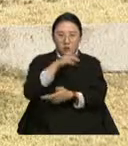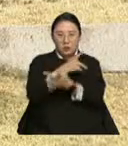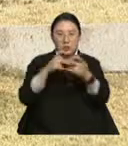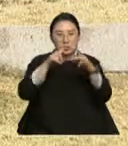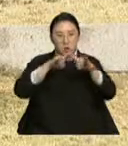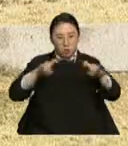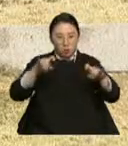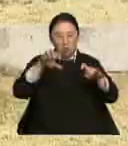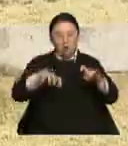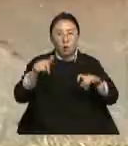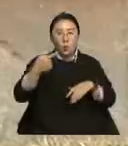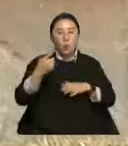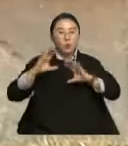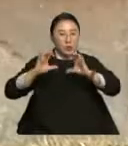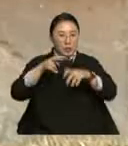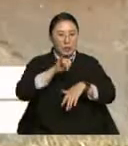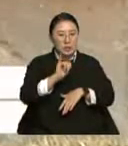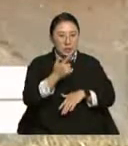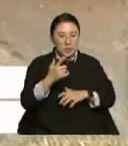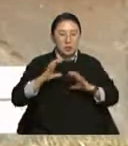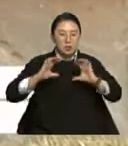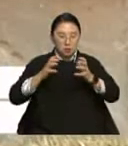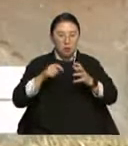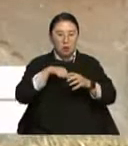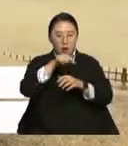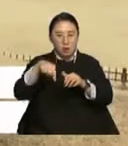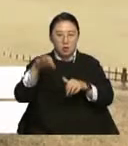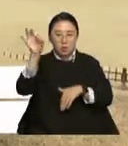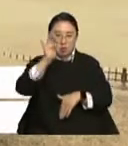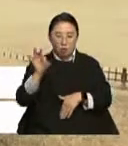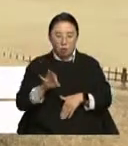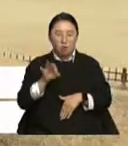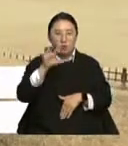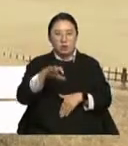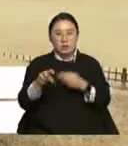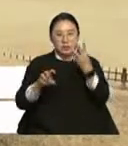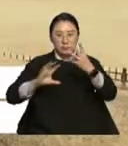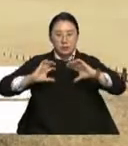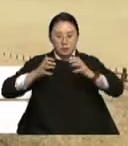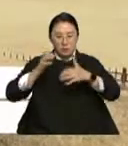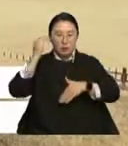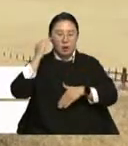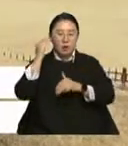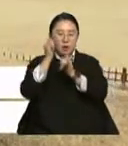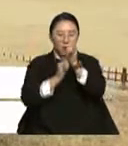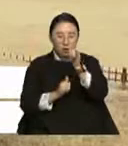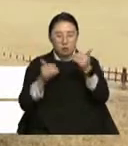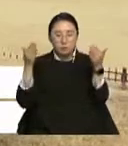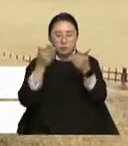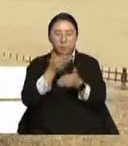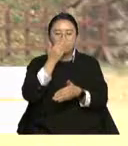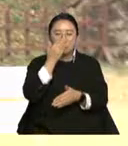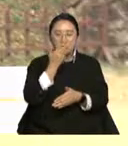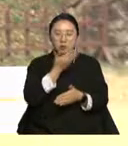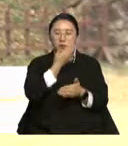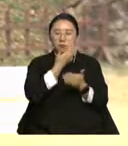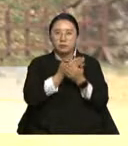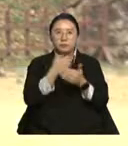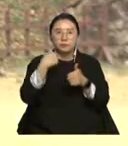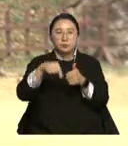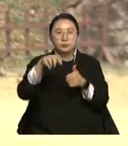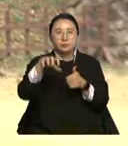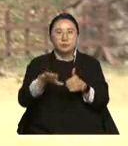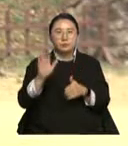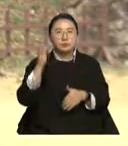산성까지 고구려와 신라를 넘나들며 연천을 중심으로 펼쳐진 삼국시대 한반도 역사를 조망할 수 있는 좋은